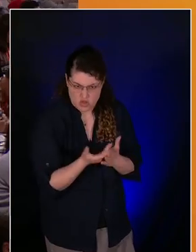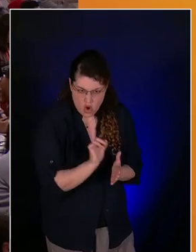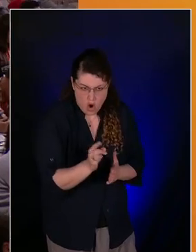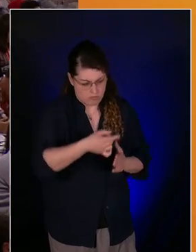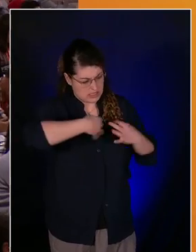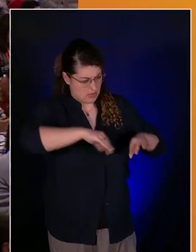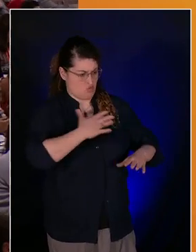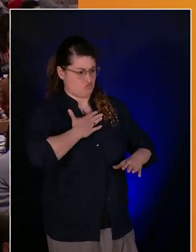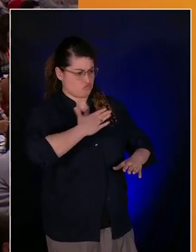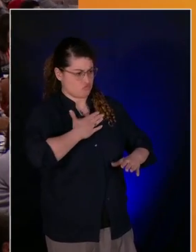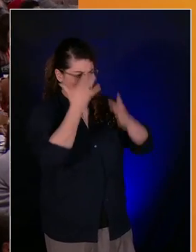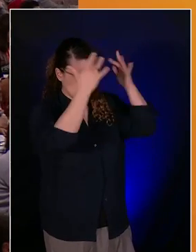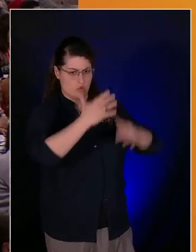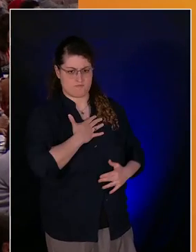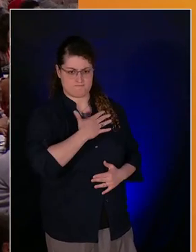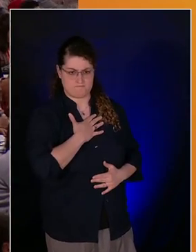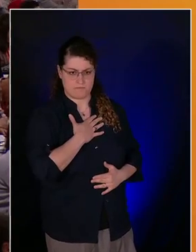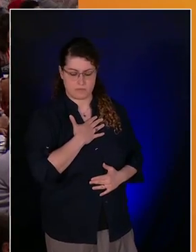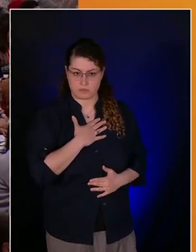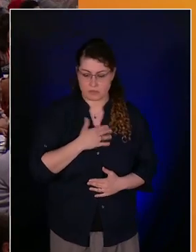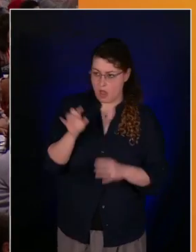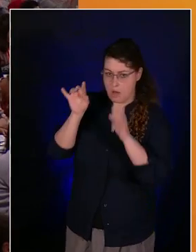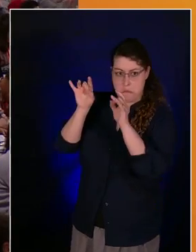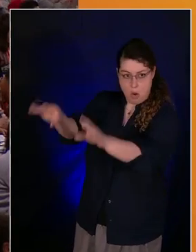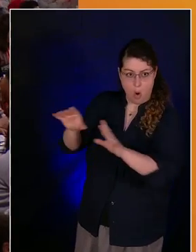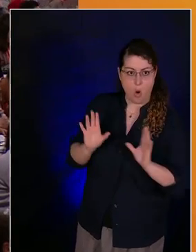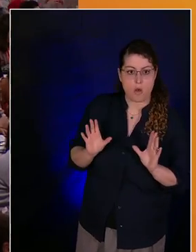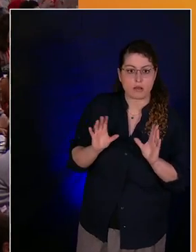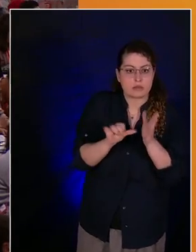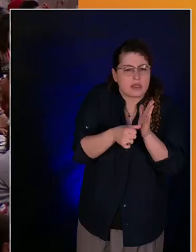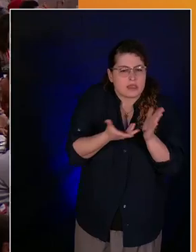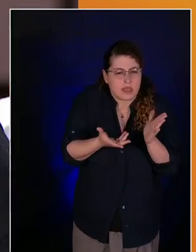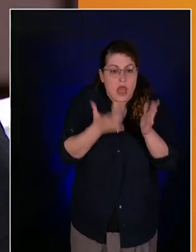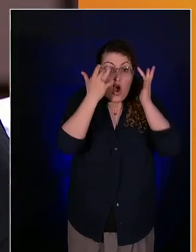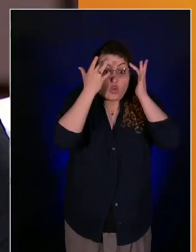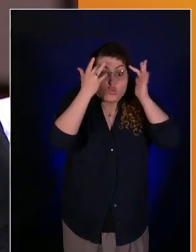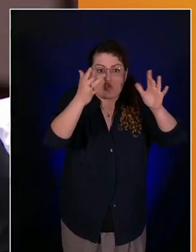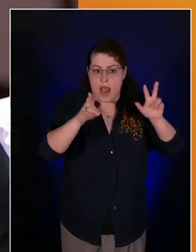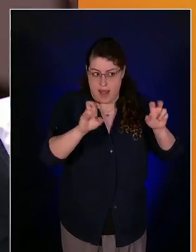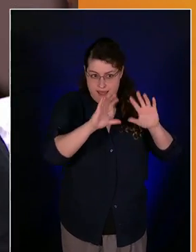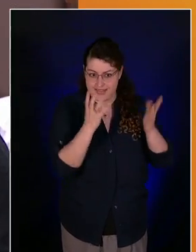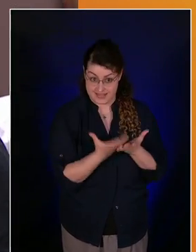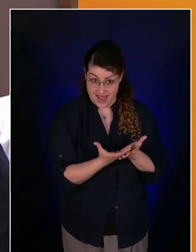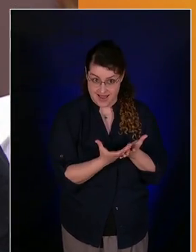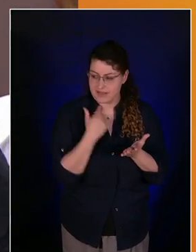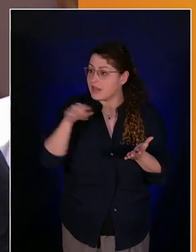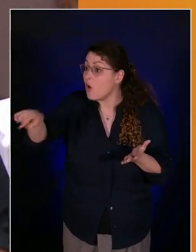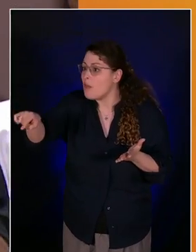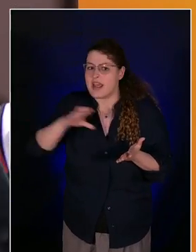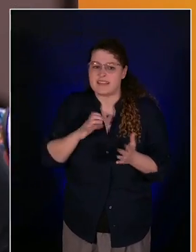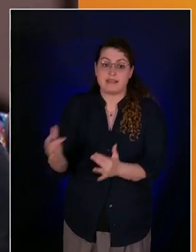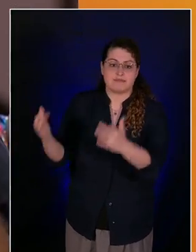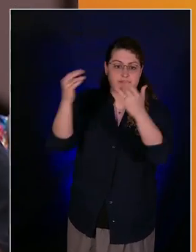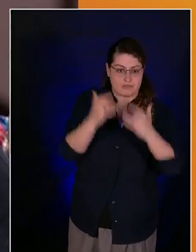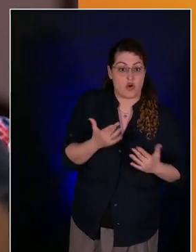d'autres cultures on peut pas laisser passer ça c'est souscouvert d'identité culturelle qu'aujourd'hui l'extrême droite veut nous